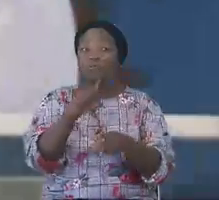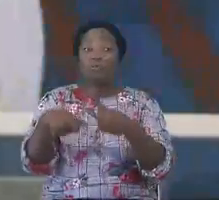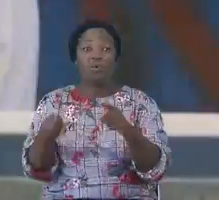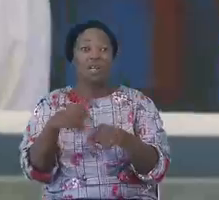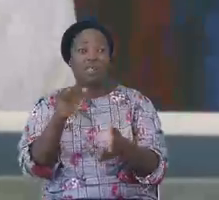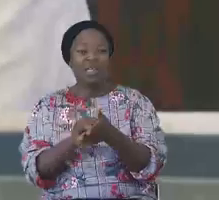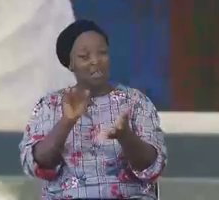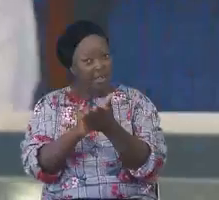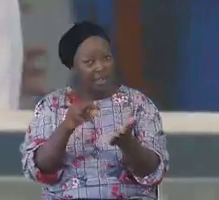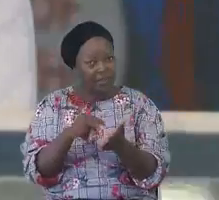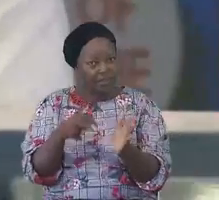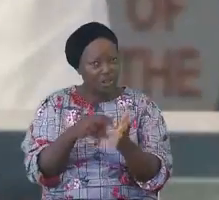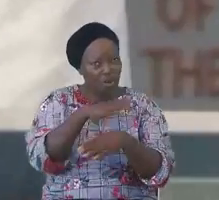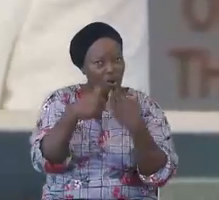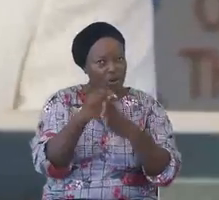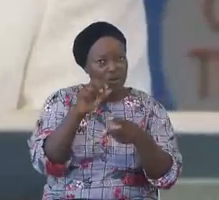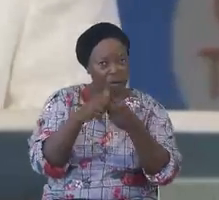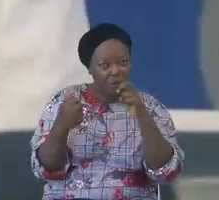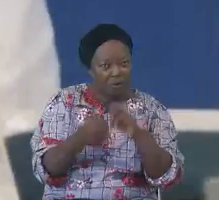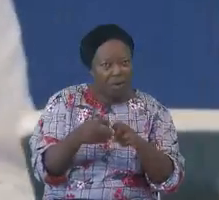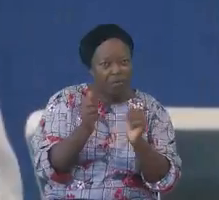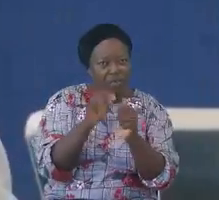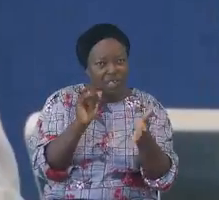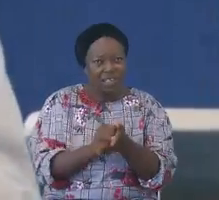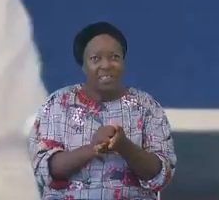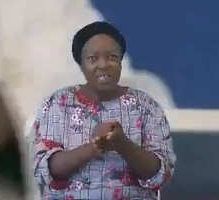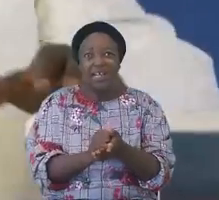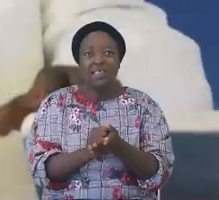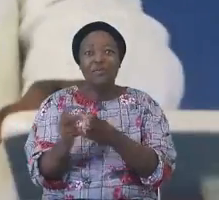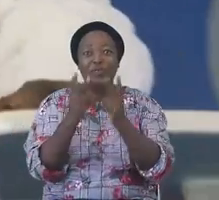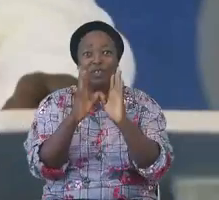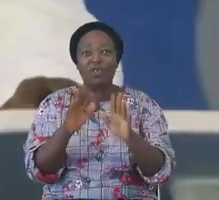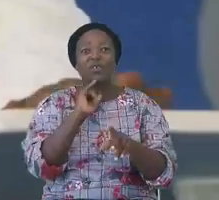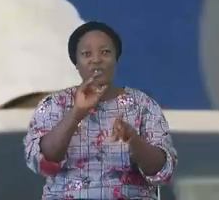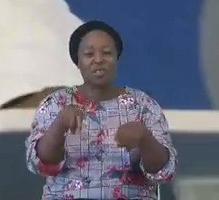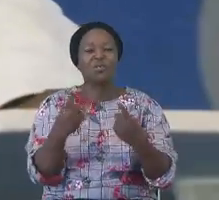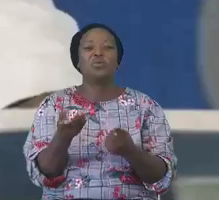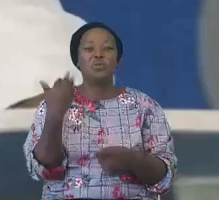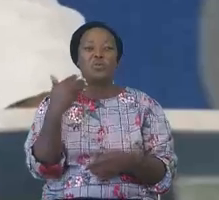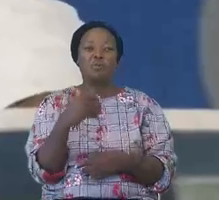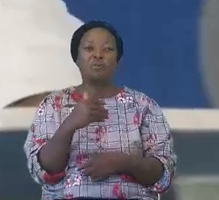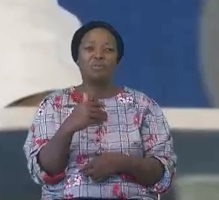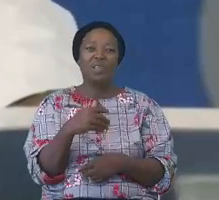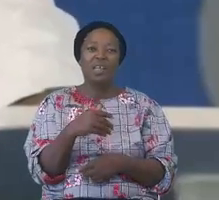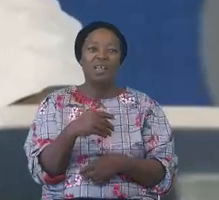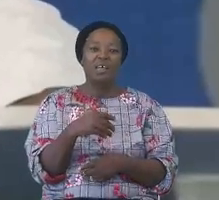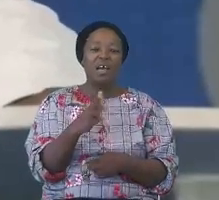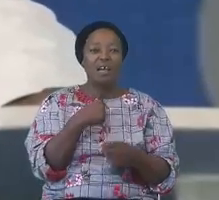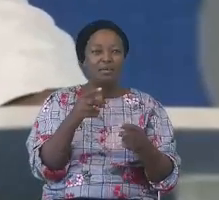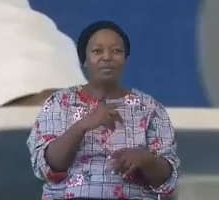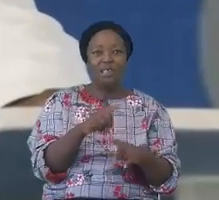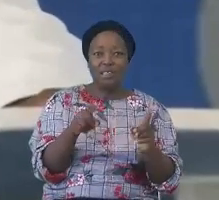tout et ils s'en vont. Et quand ils s'en vont, ça veut dire, tout est problème avec